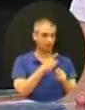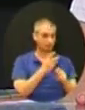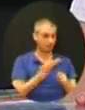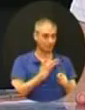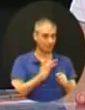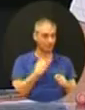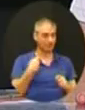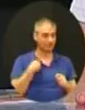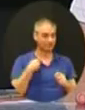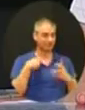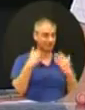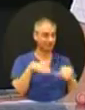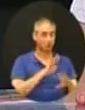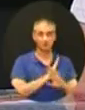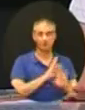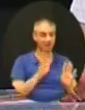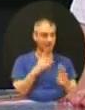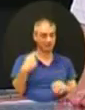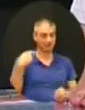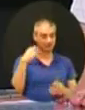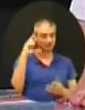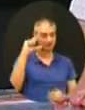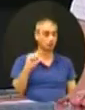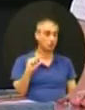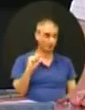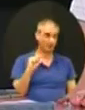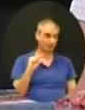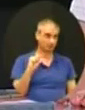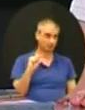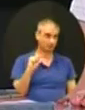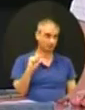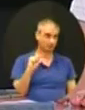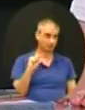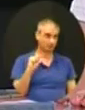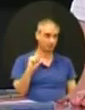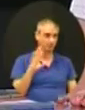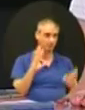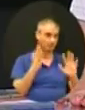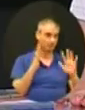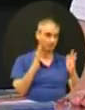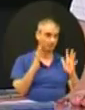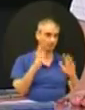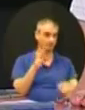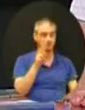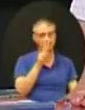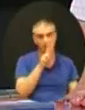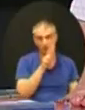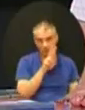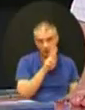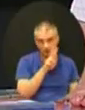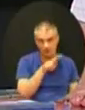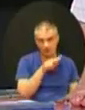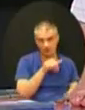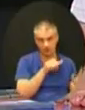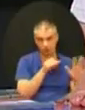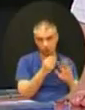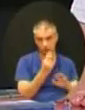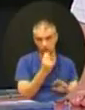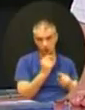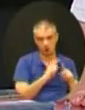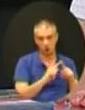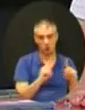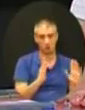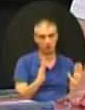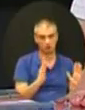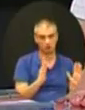שמקבל קצבת נכות בלי שהקצבה תופחת, הוא בערך 2,600 שקל